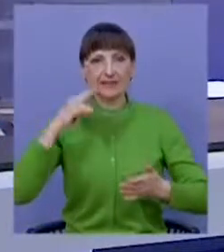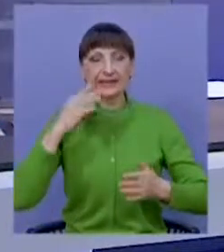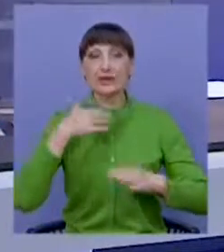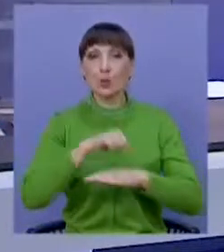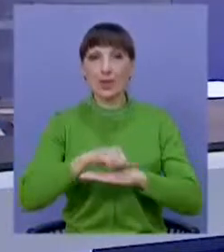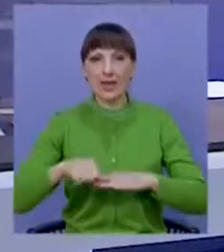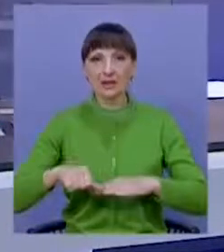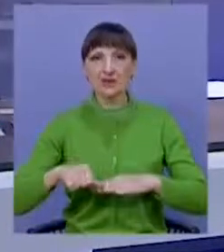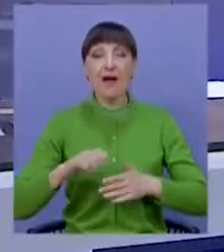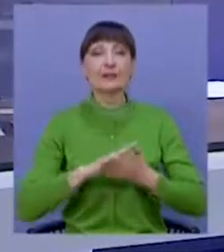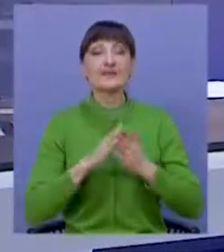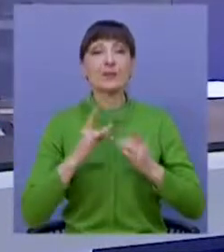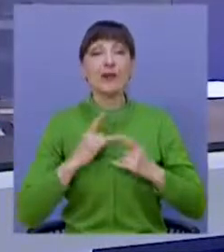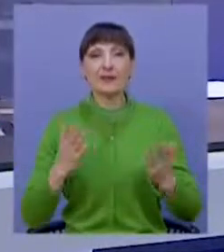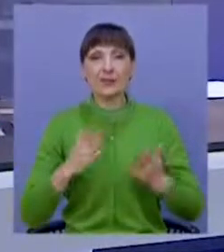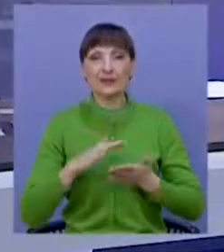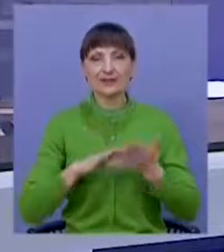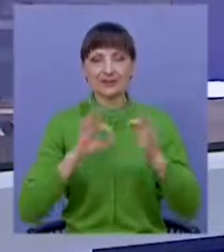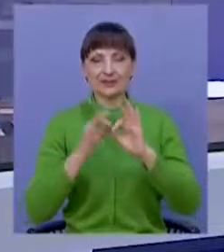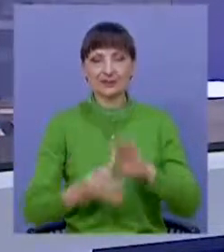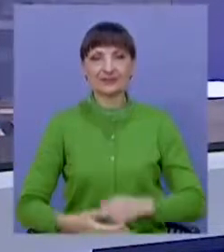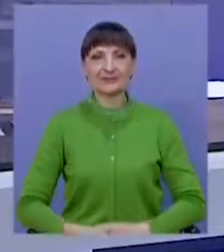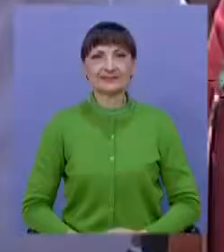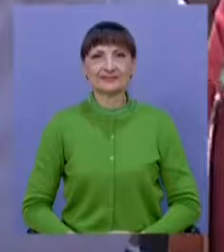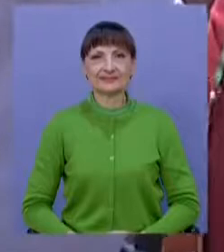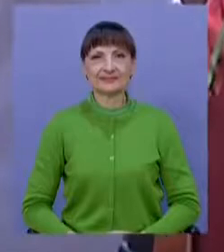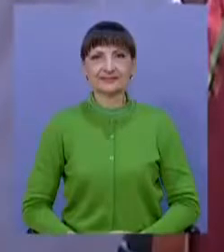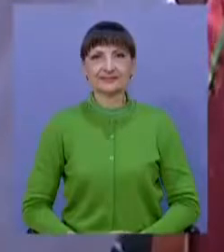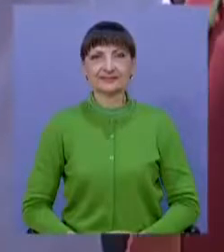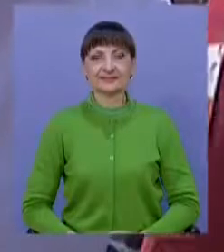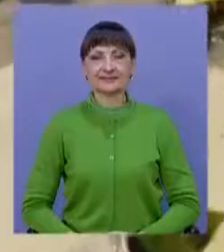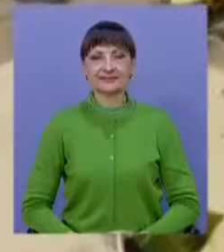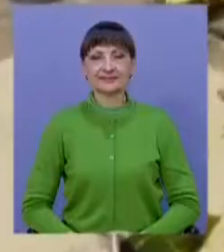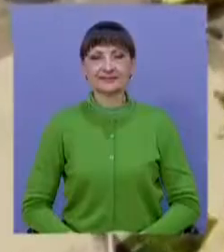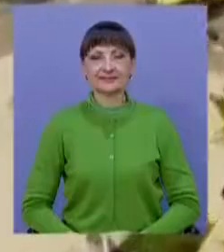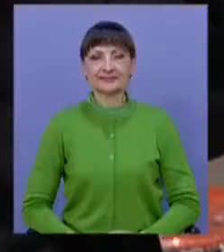зарубежья. Об атмосфере праздника расскажет Дина Жанабекова.